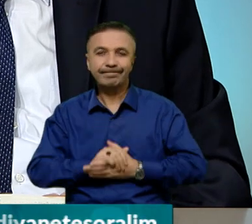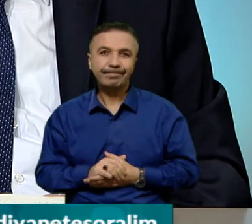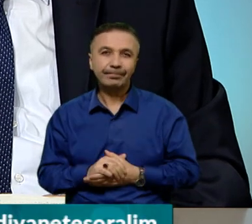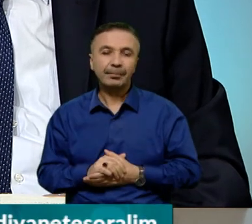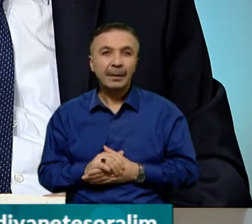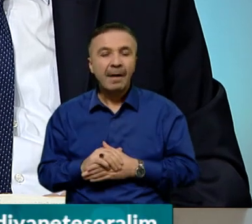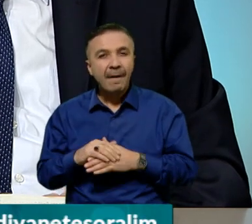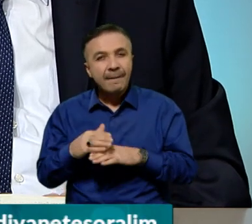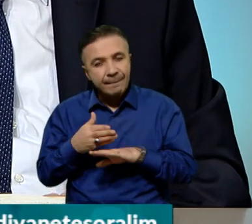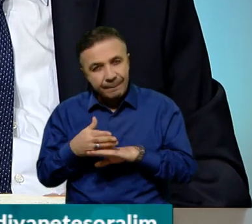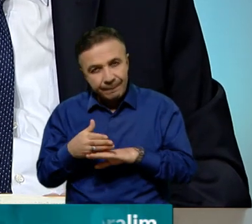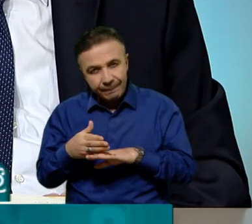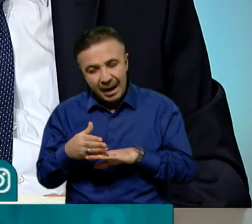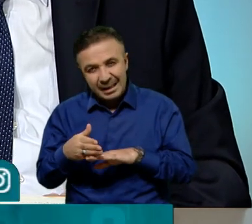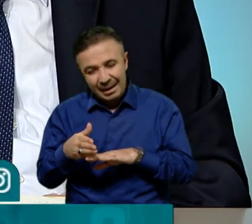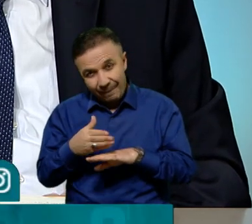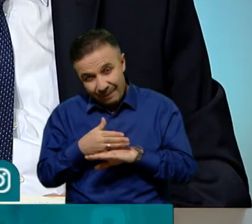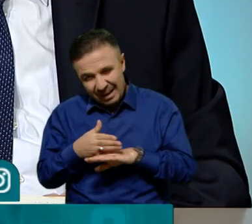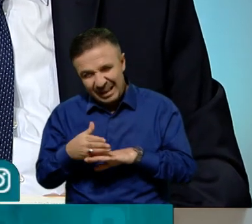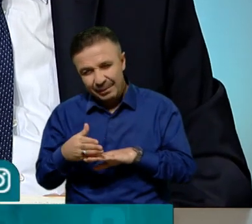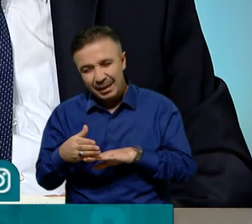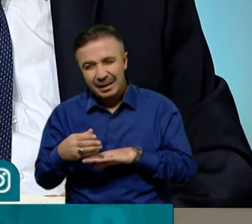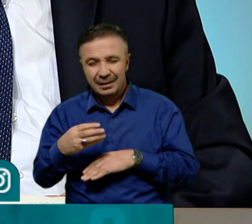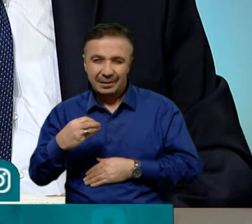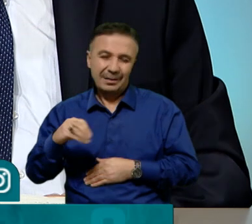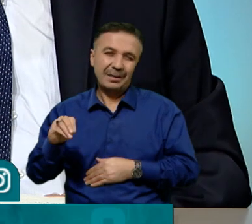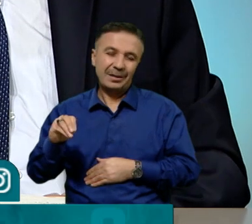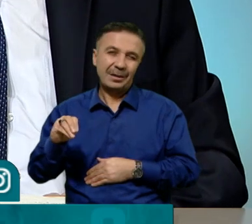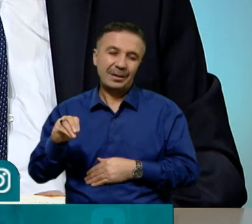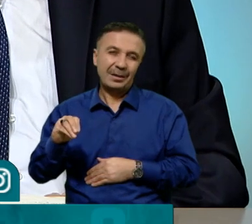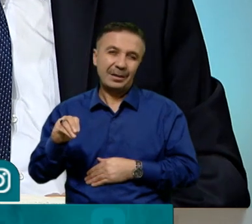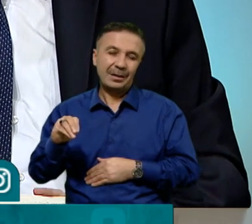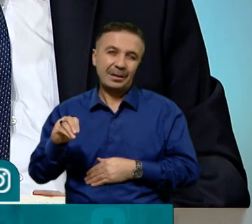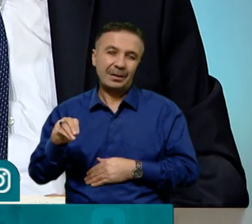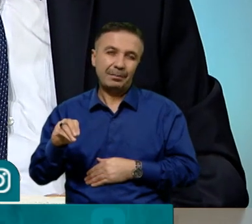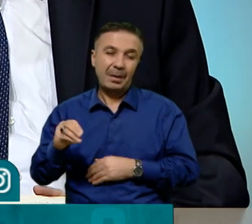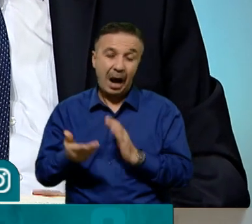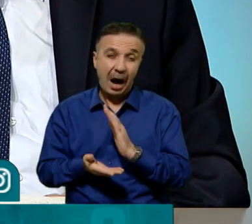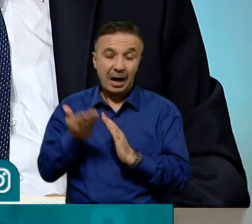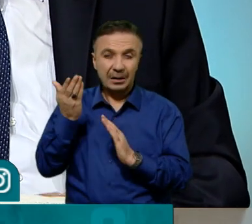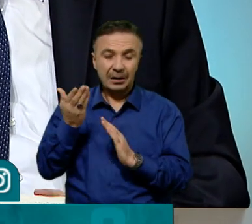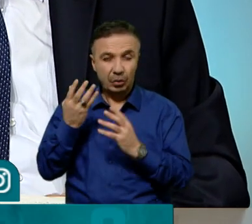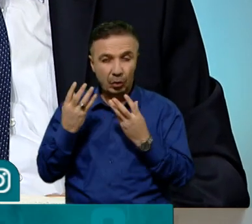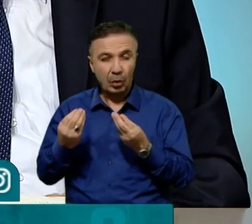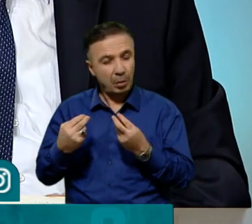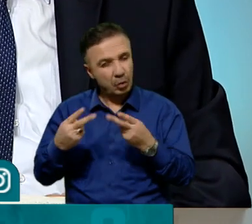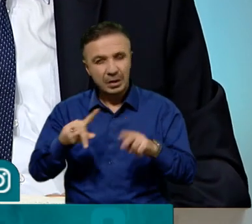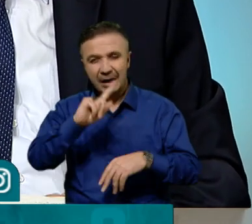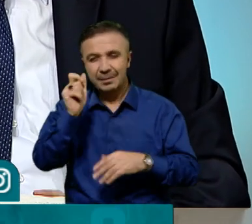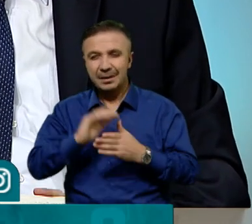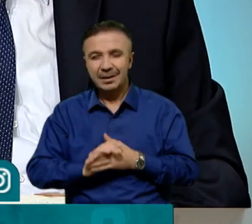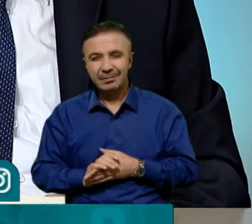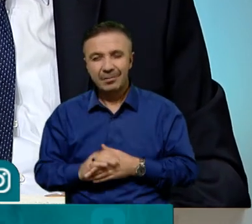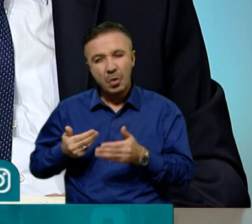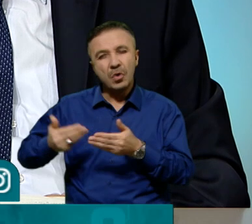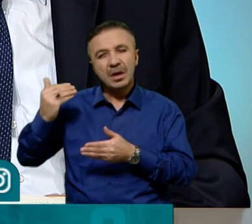Vadeli satış sonrasında bir artış söz konusu hocam. Bu caiz midir? Geçen programlarda da çok detaylı olarak açıkladık. Dedik